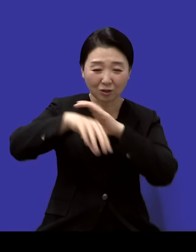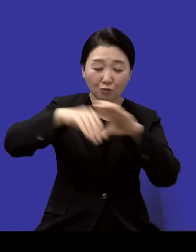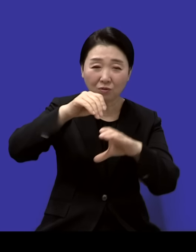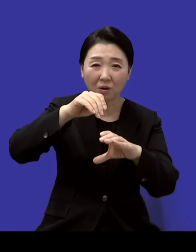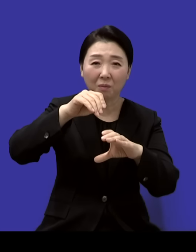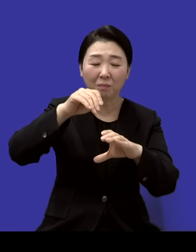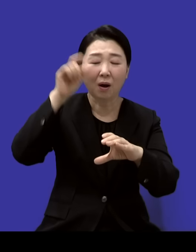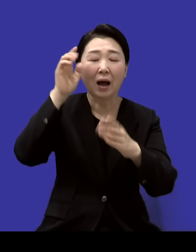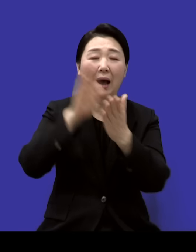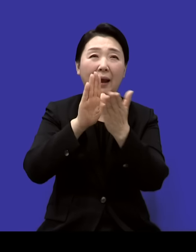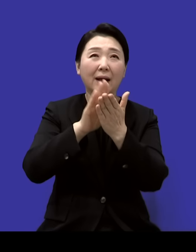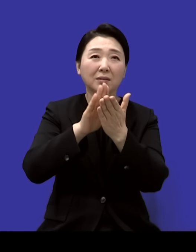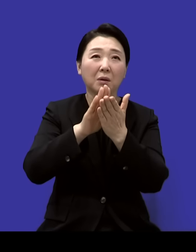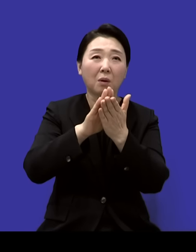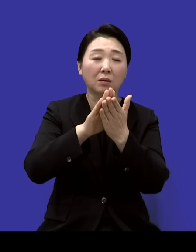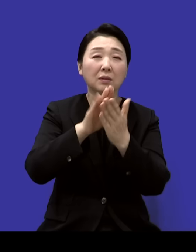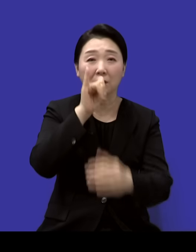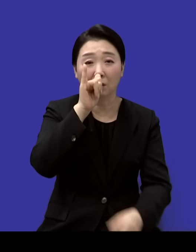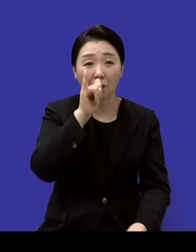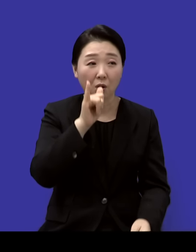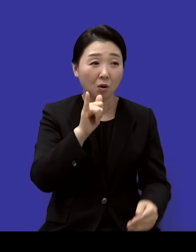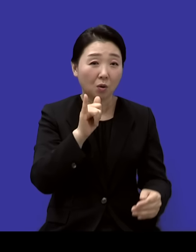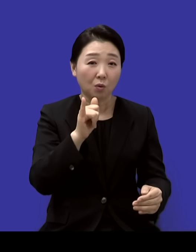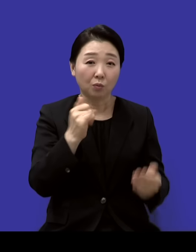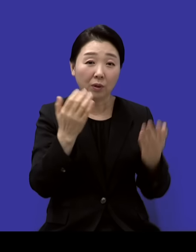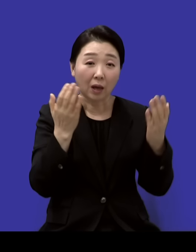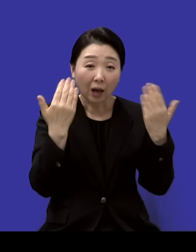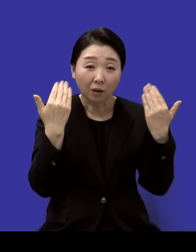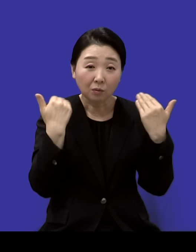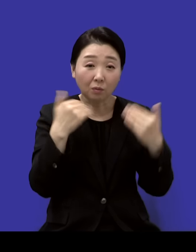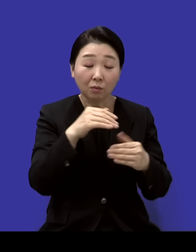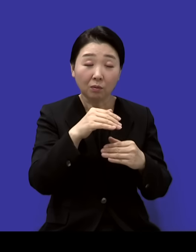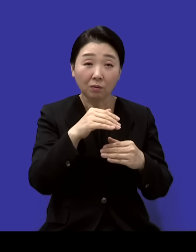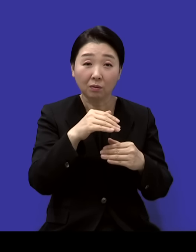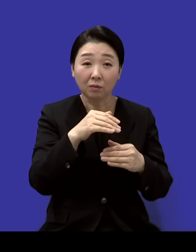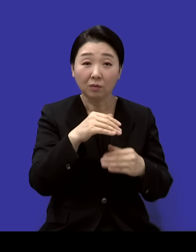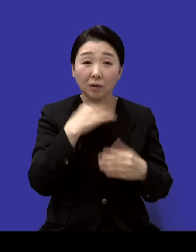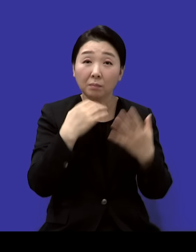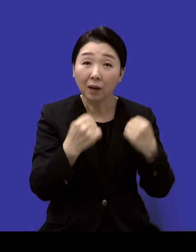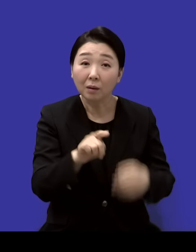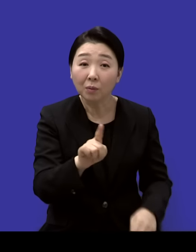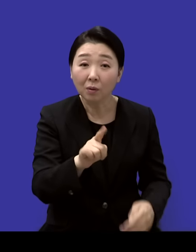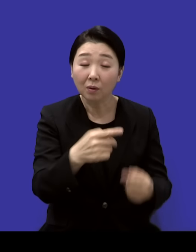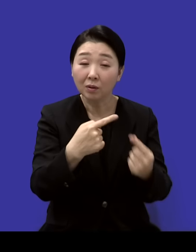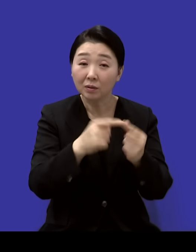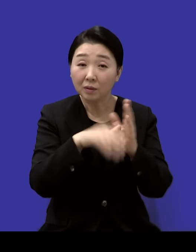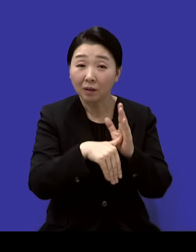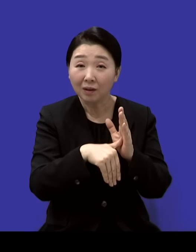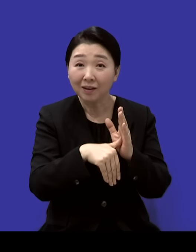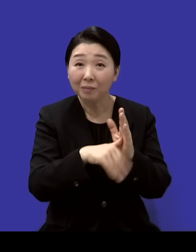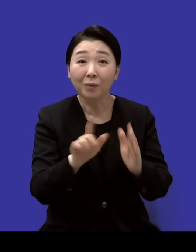공부 잘하는 여자애들이 다 우리 여고에 이렇게 모였는지 뺑뺑이 첫 세대라고요? 그렇게 네, 나이가 제가- 많으세요? 제가 그렇게